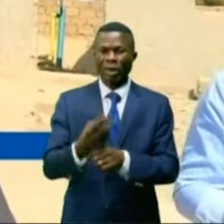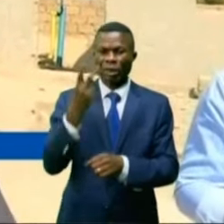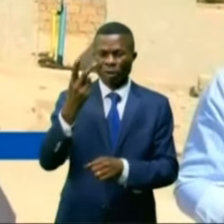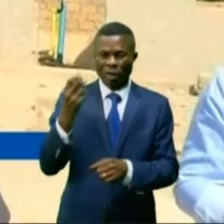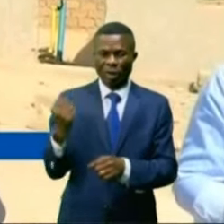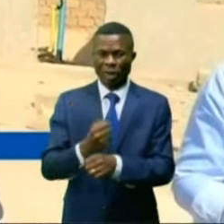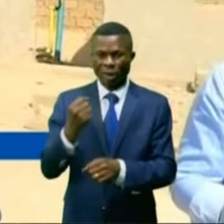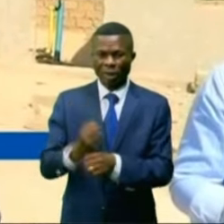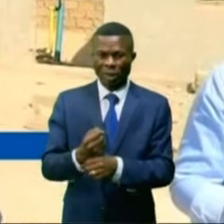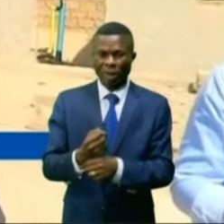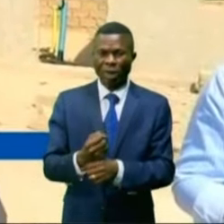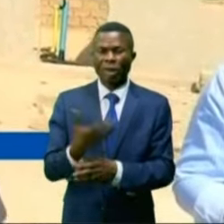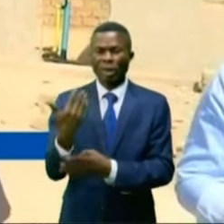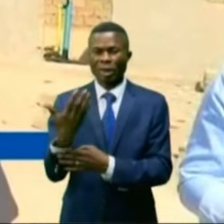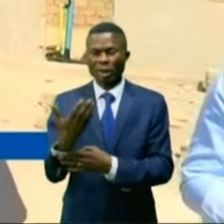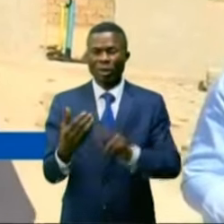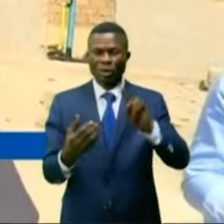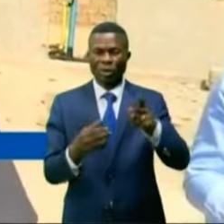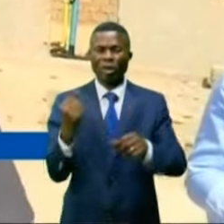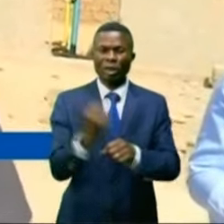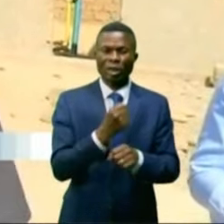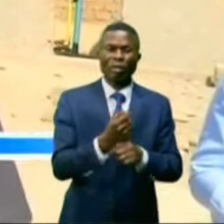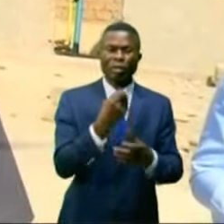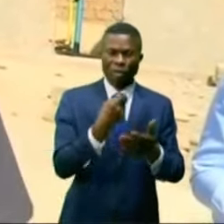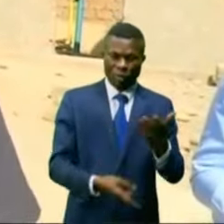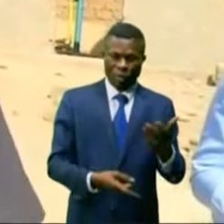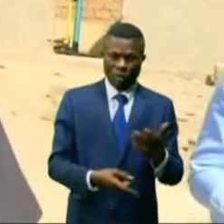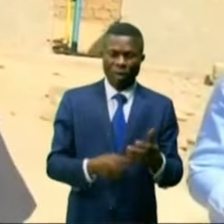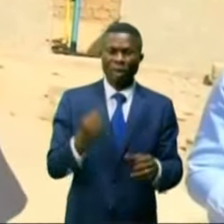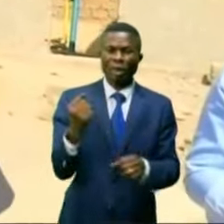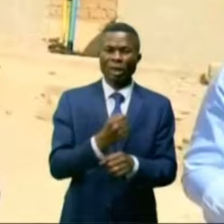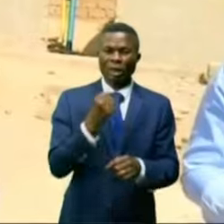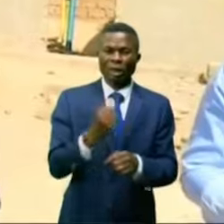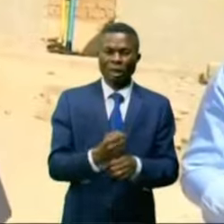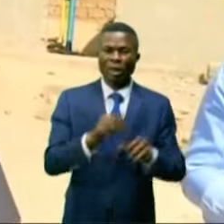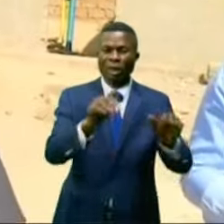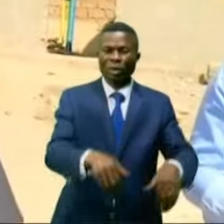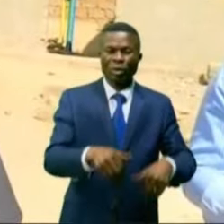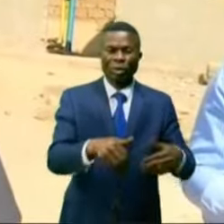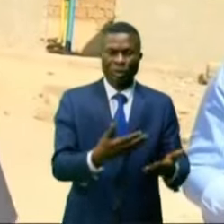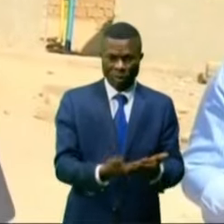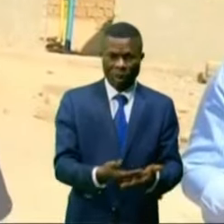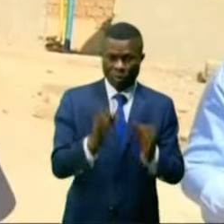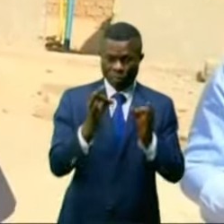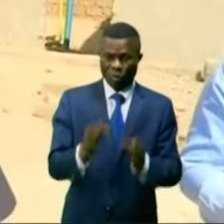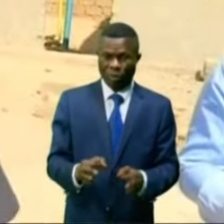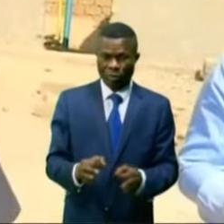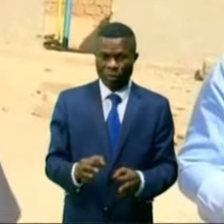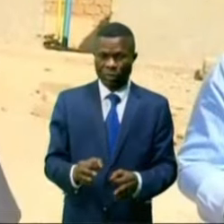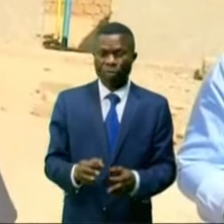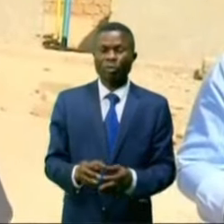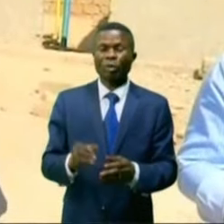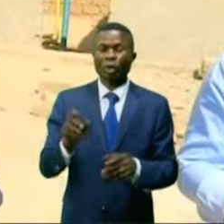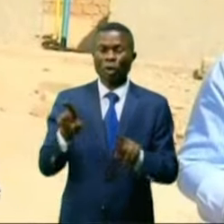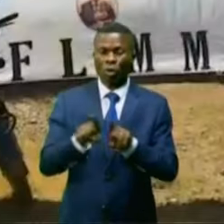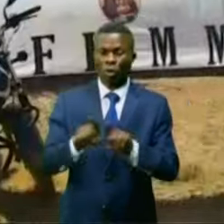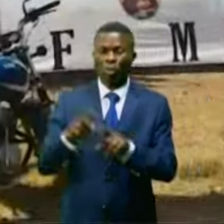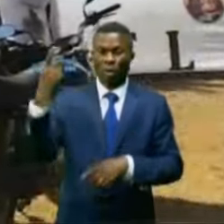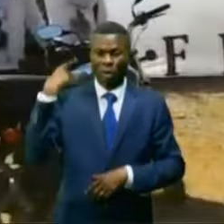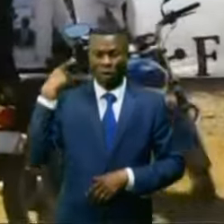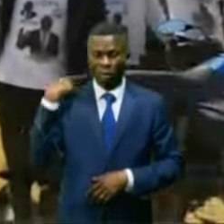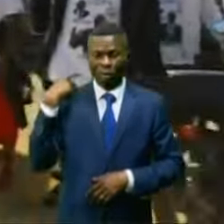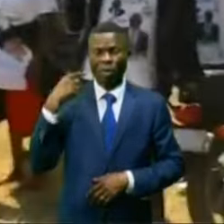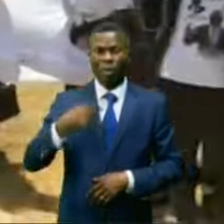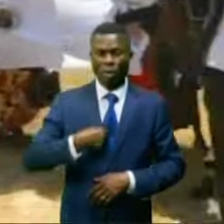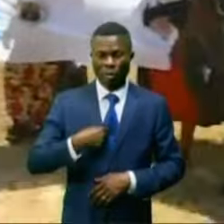purement minières, et la deuxième activité, c'est une activité agricole. Alors, à notre niveau, en tant que député, nous irons faire